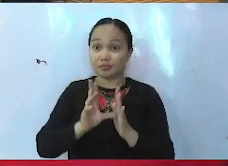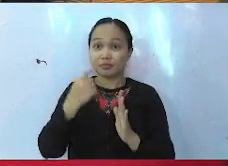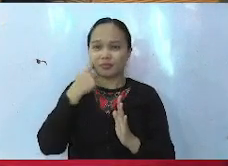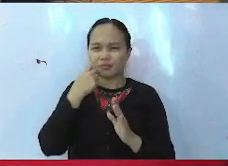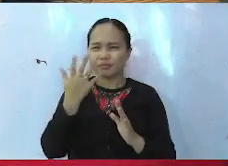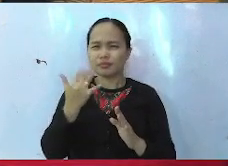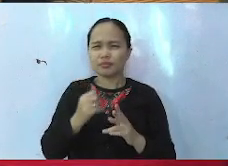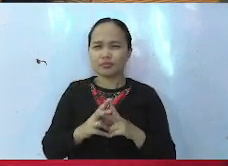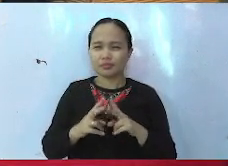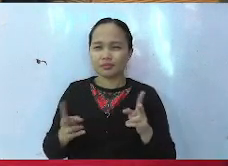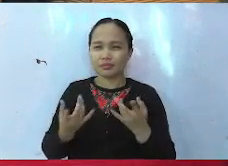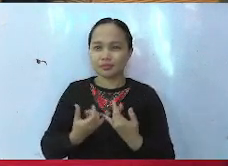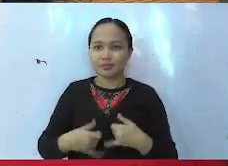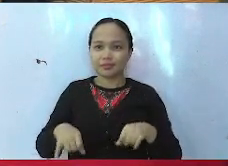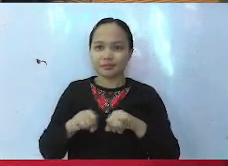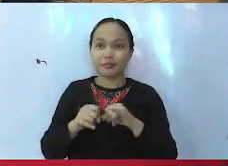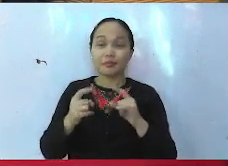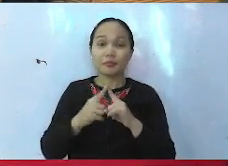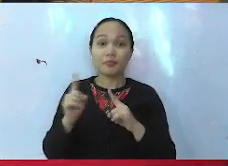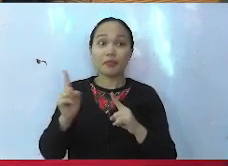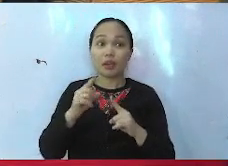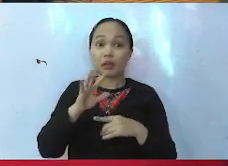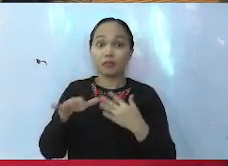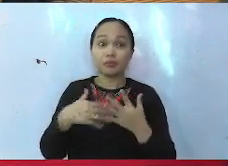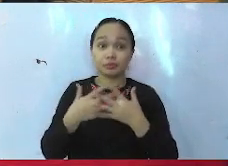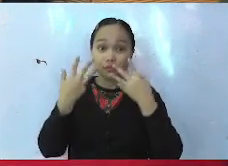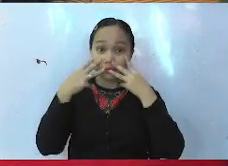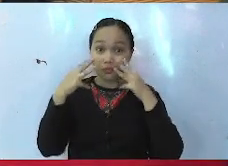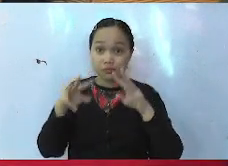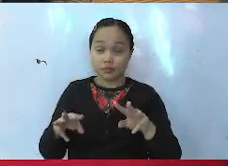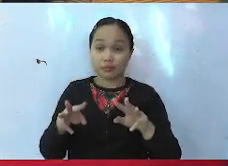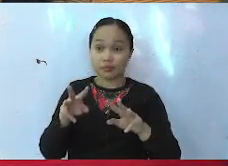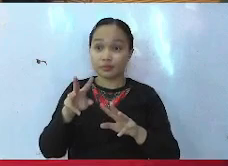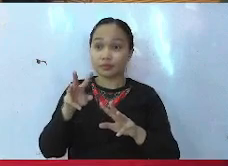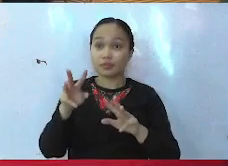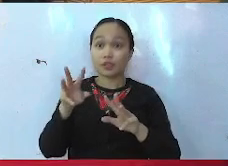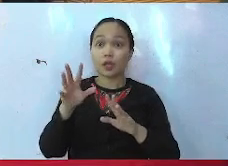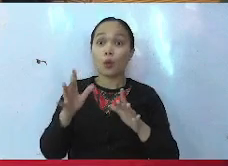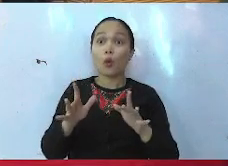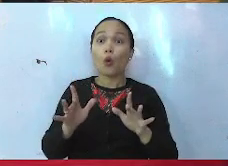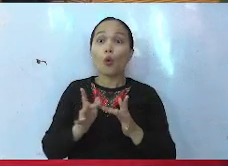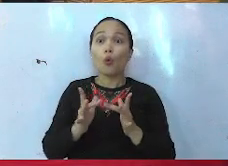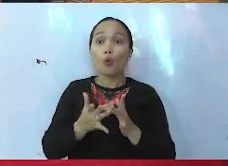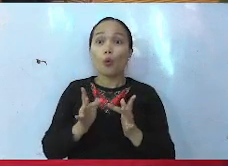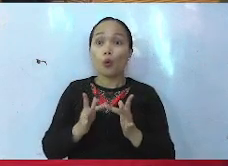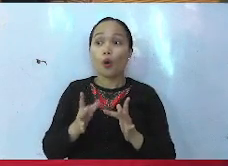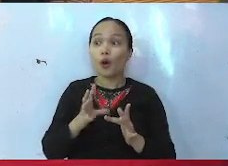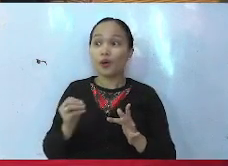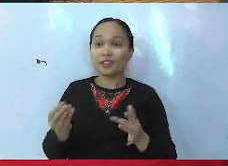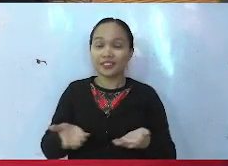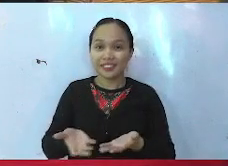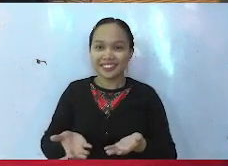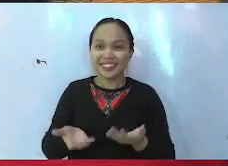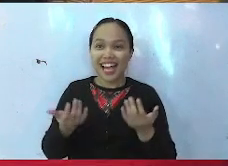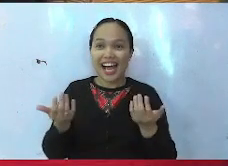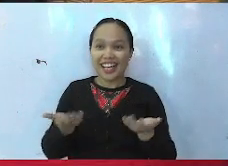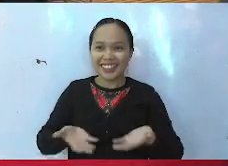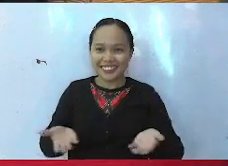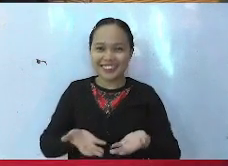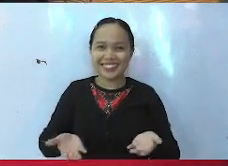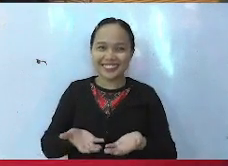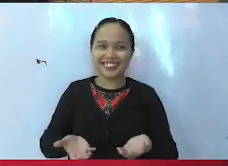important. By the way, sa mga ano no, sa mga nanonood virtually and para sa inyo na mga nandito. Actually.